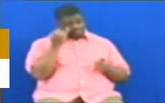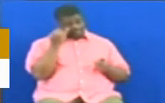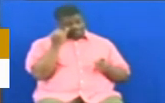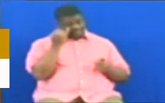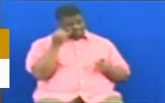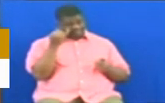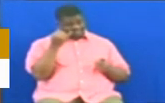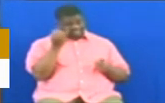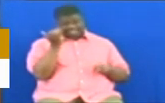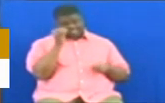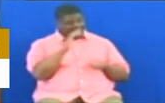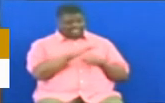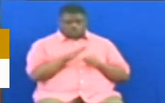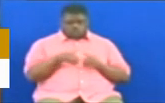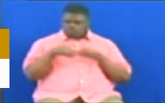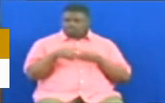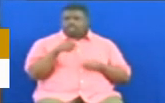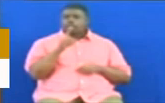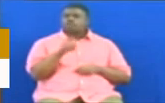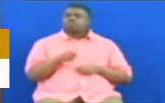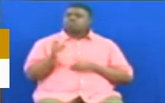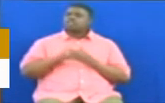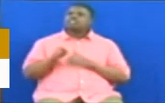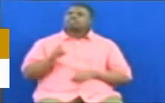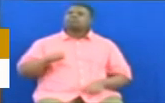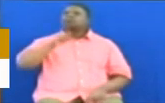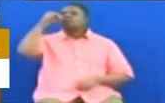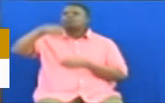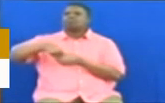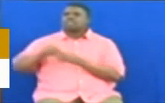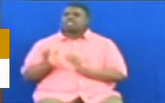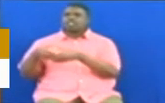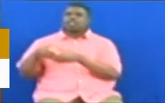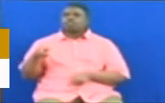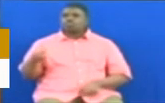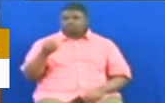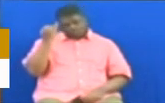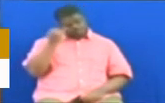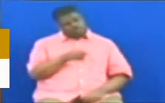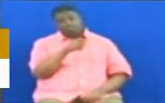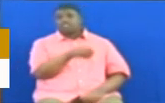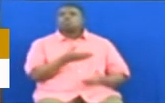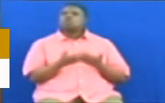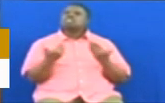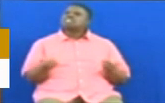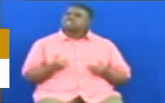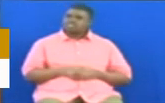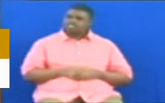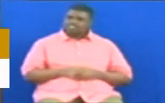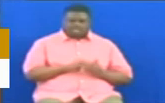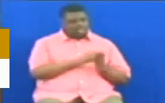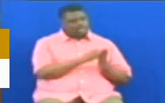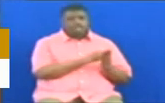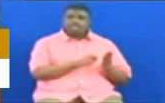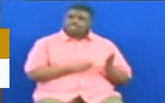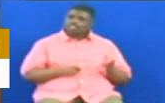advise yeye. Sasa yeye tunaenda kwa katibu wa kikao kinachomwadvise yeye, anaandika minutes